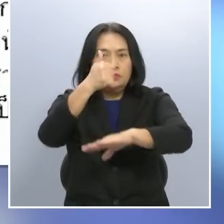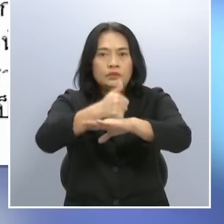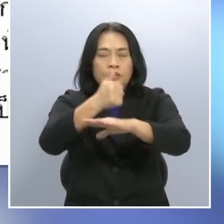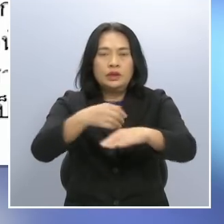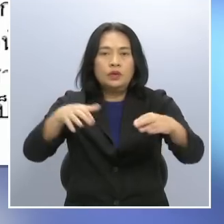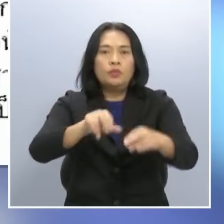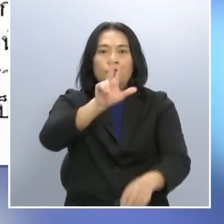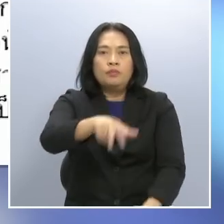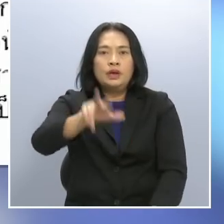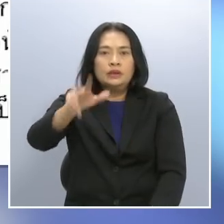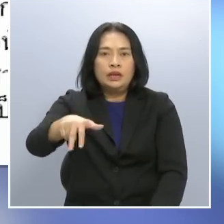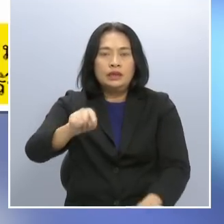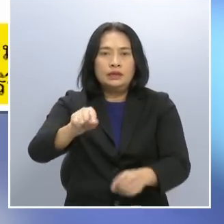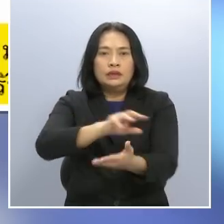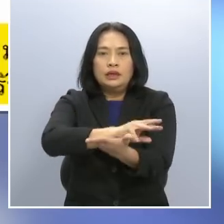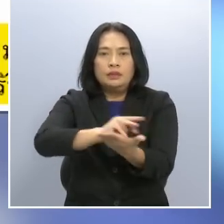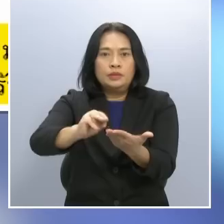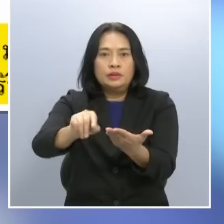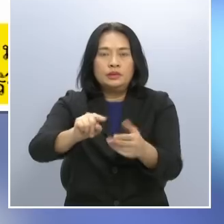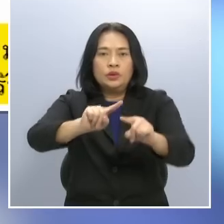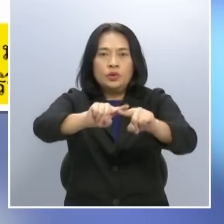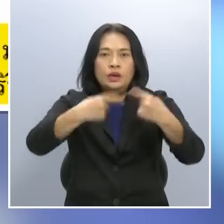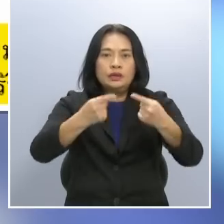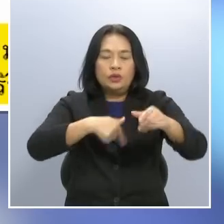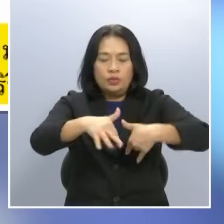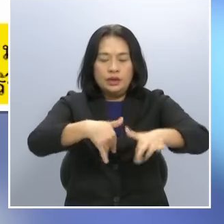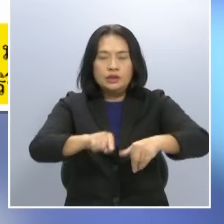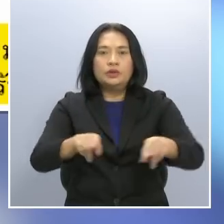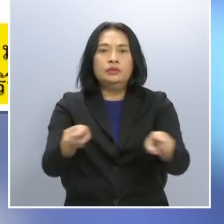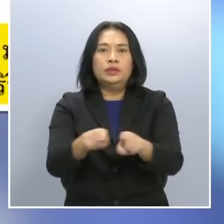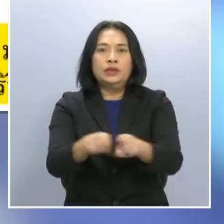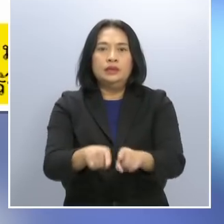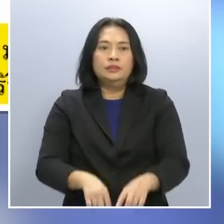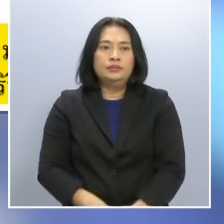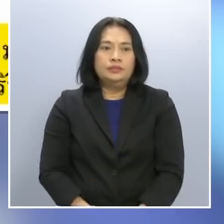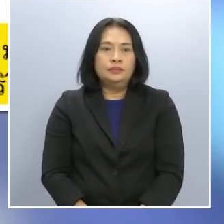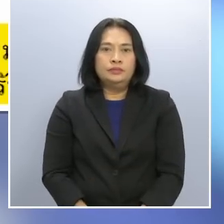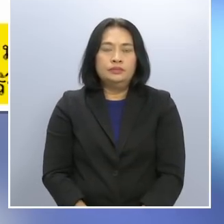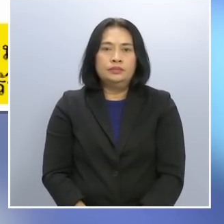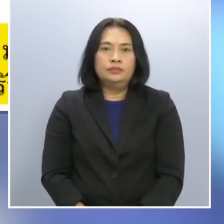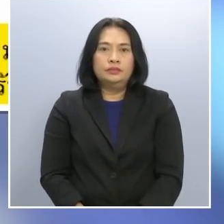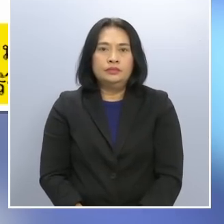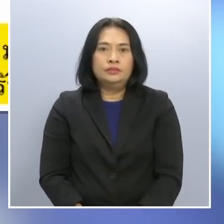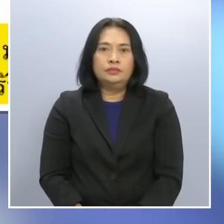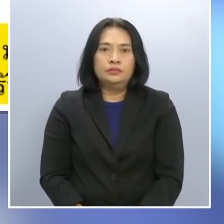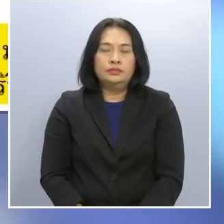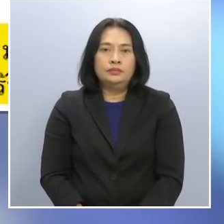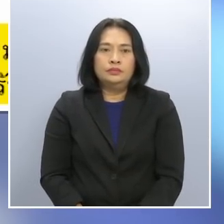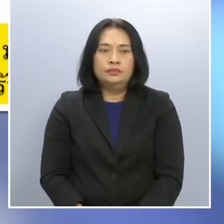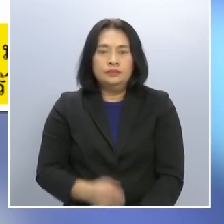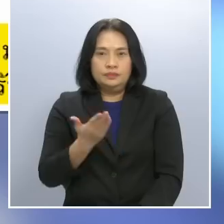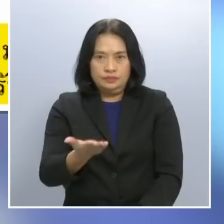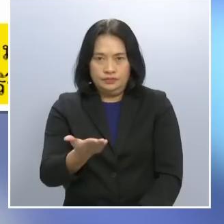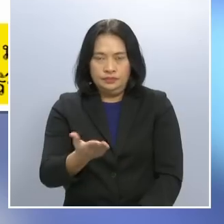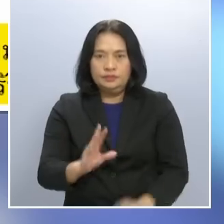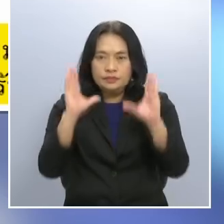ยจะรักษามารยาทด้วยการตอบคำถามพี่น้องประชาชนด้วยครับนี่โอ้โหนี่นะฮะ นี่คือเดือดเมื่อคื